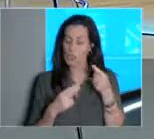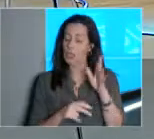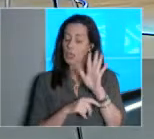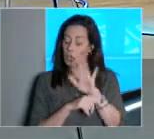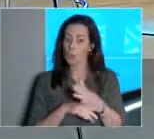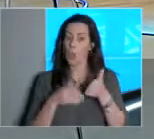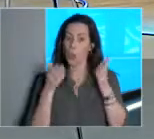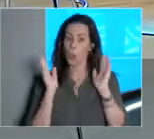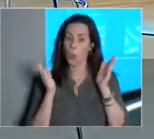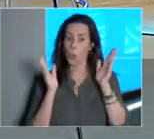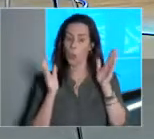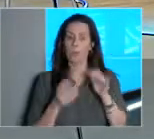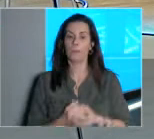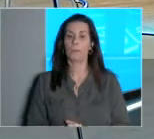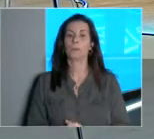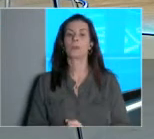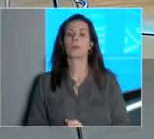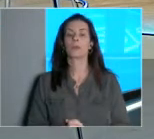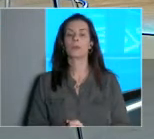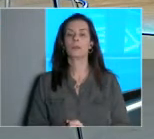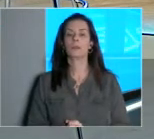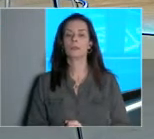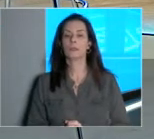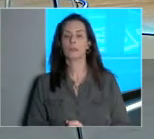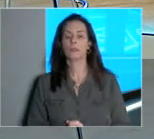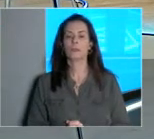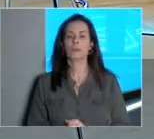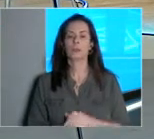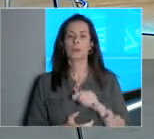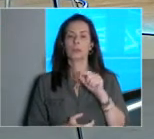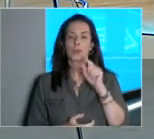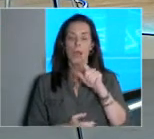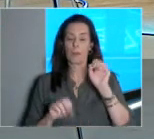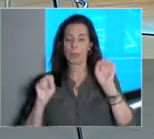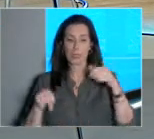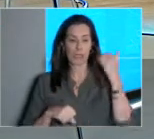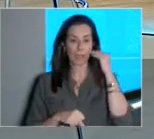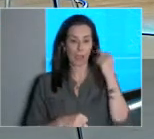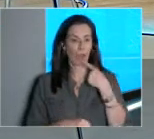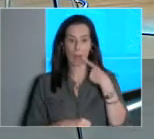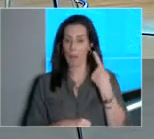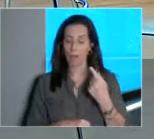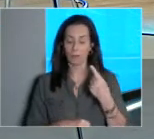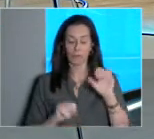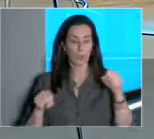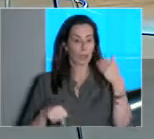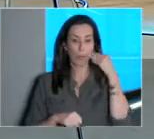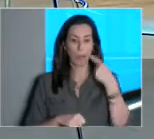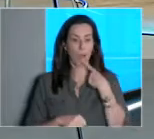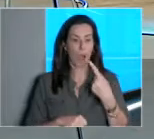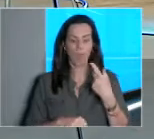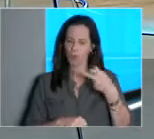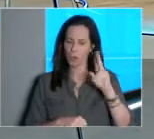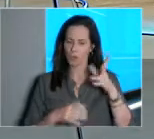יהיו חמורות. וגם הכותרת הזאת היא של מגיעה מכיוון הנשיא האמריקאי טראמפ. טראמפ שוקל קו